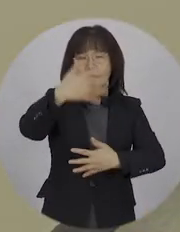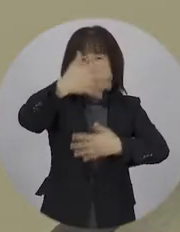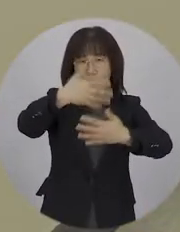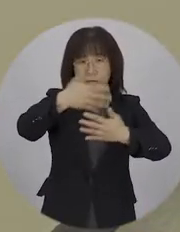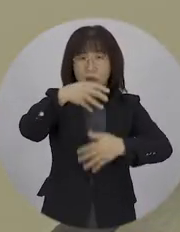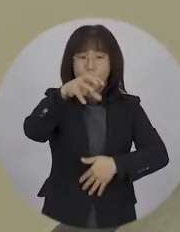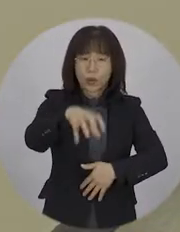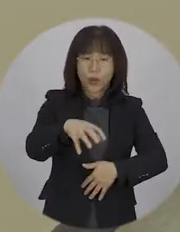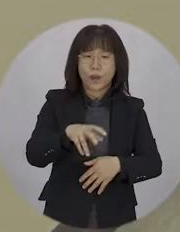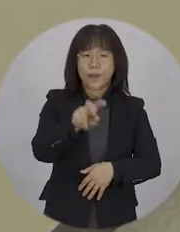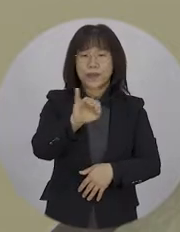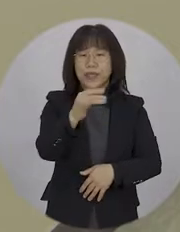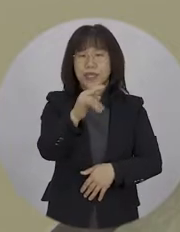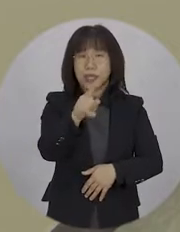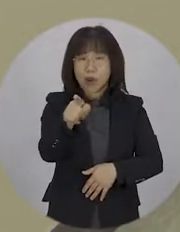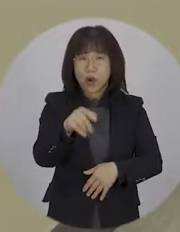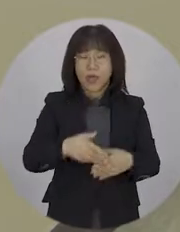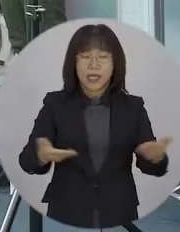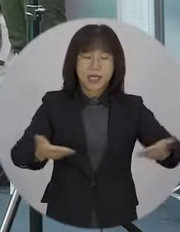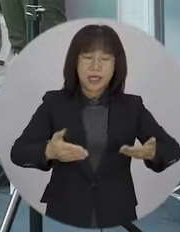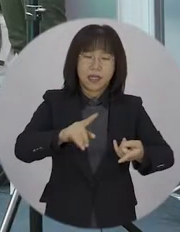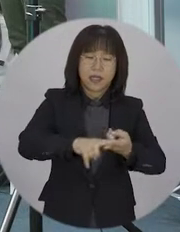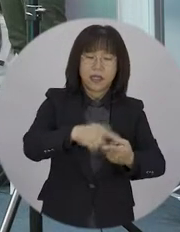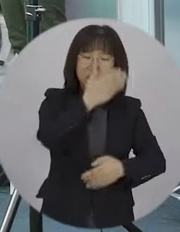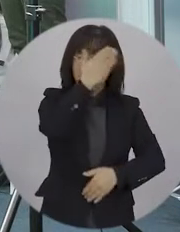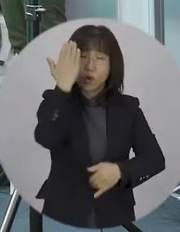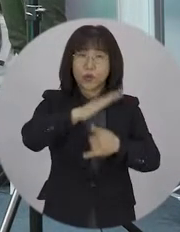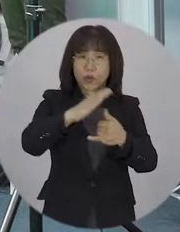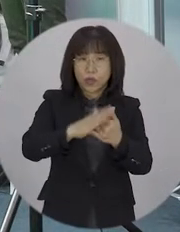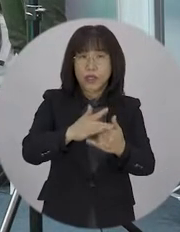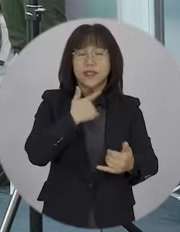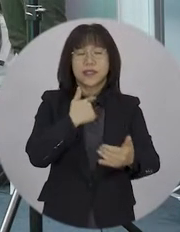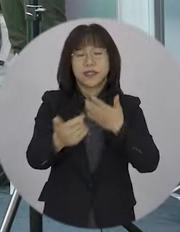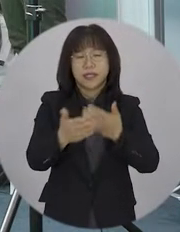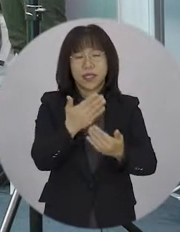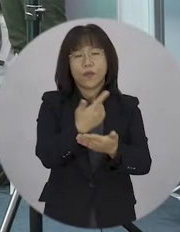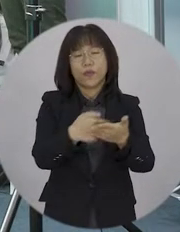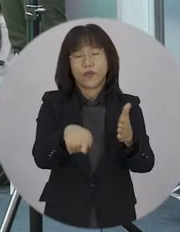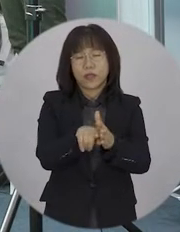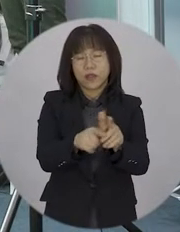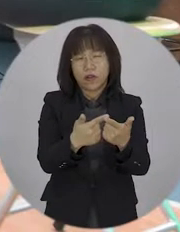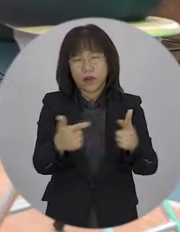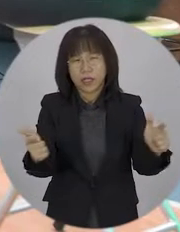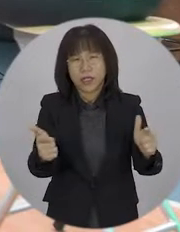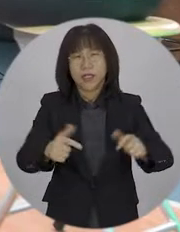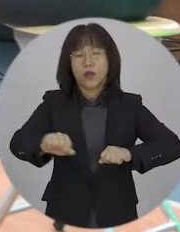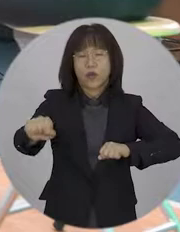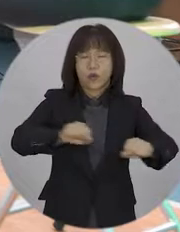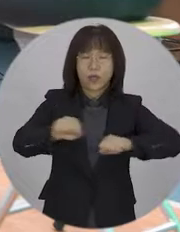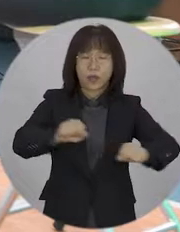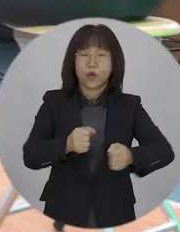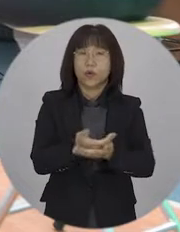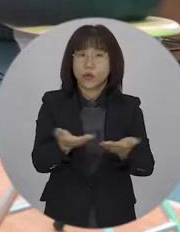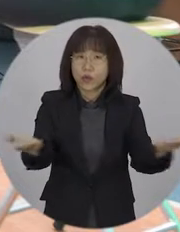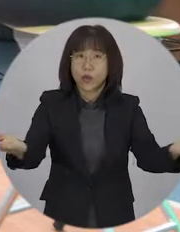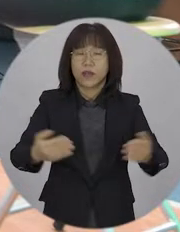활용해 영상미디어 분야의 직업을 청소년들이 생생하게 체험할 수 있도록 다양한 체험활동을